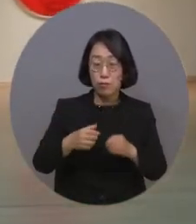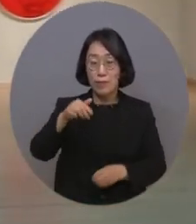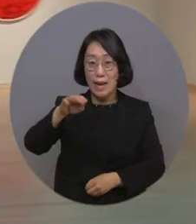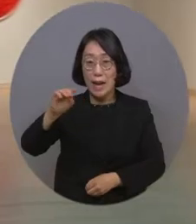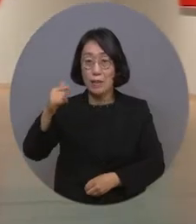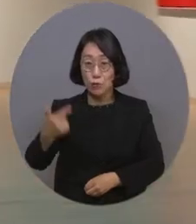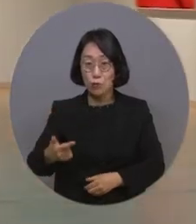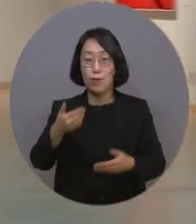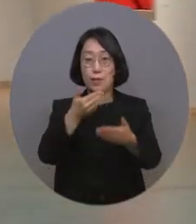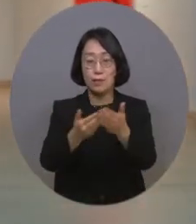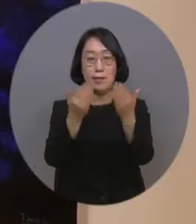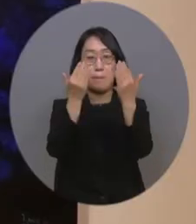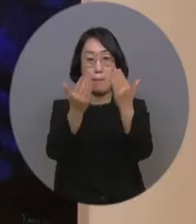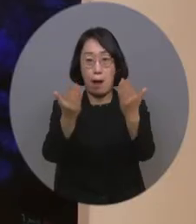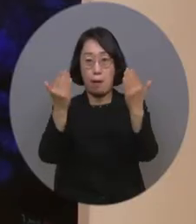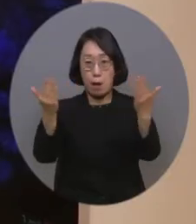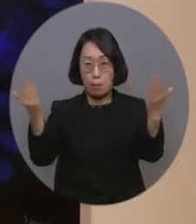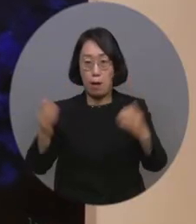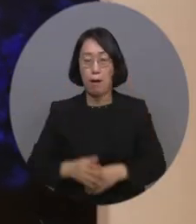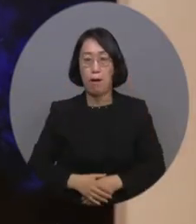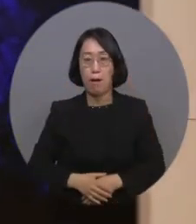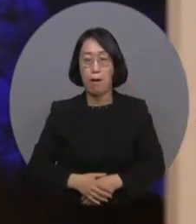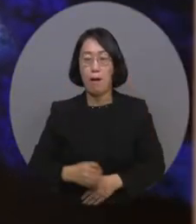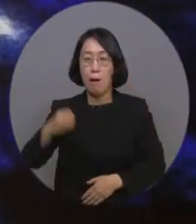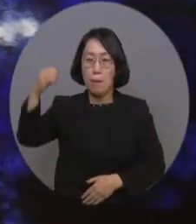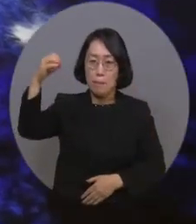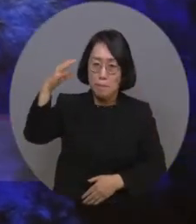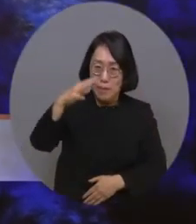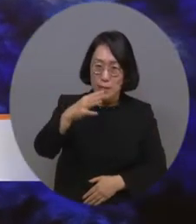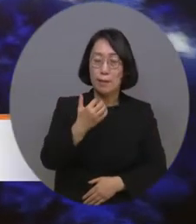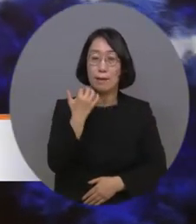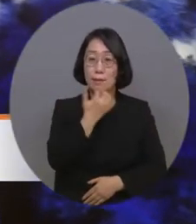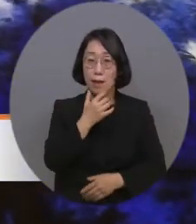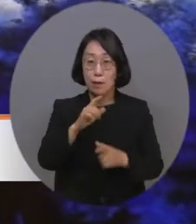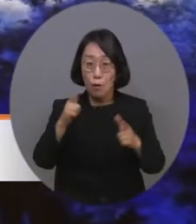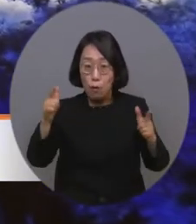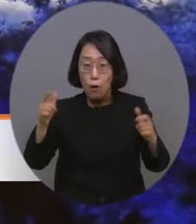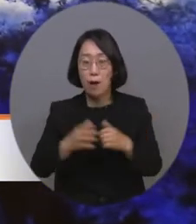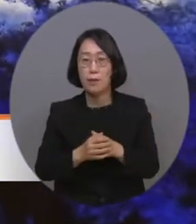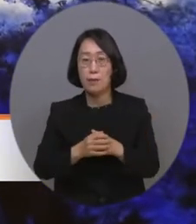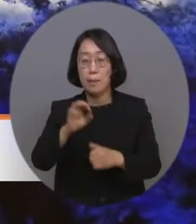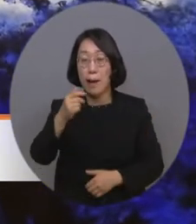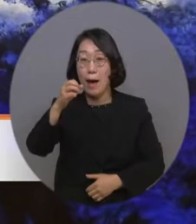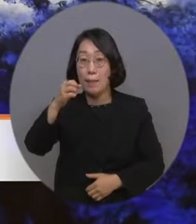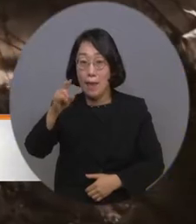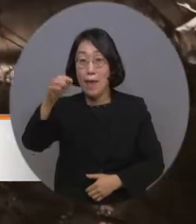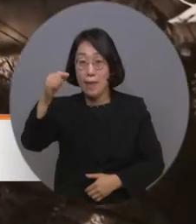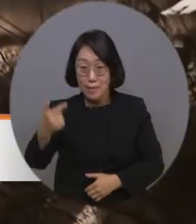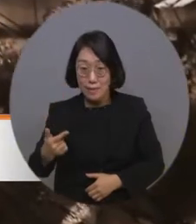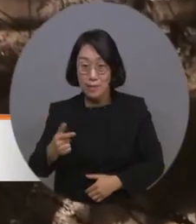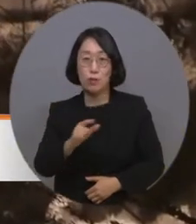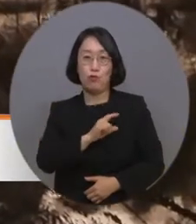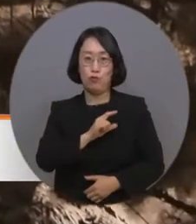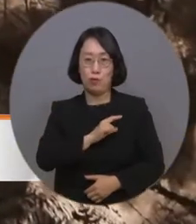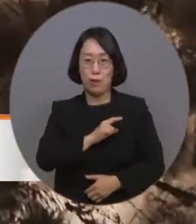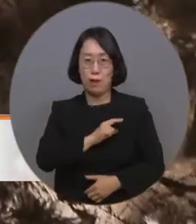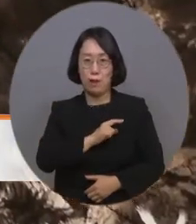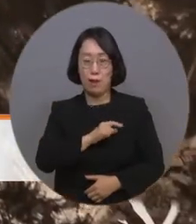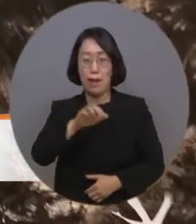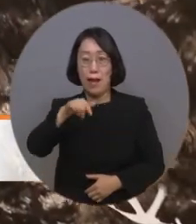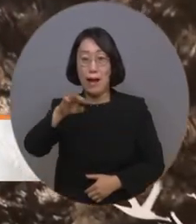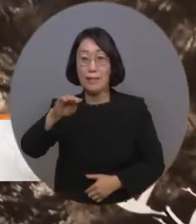작가의 작품들입니다. 다양한 빛과 색을 입힌 만의 눈을 주제로 한 이번 전시회는 강진만